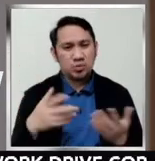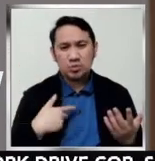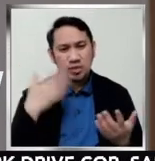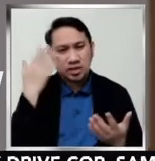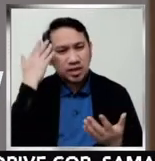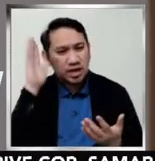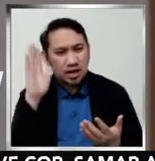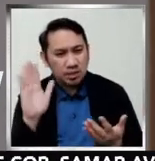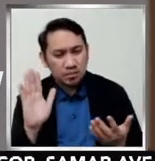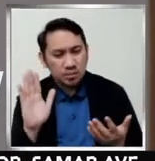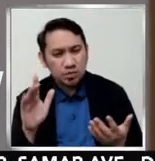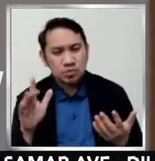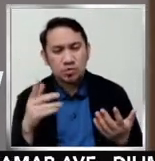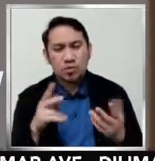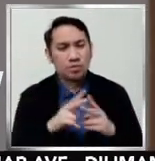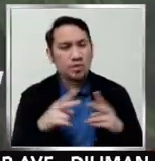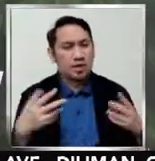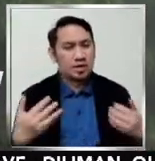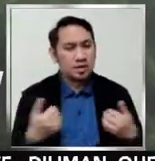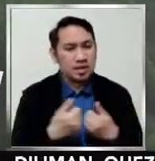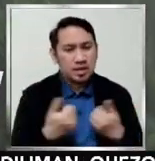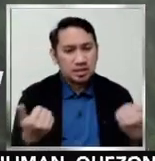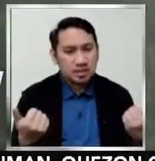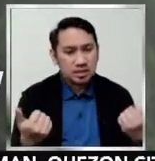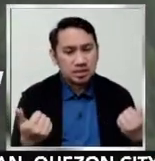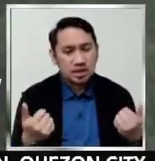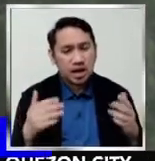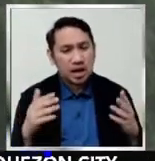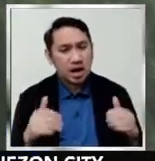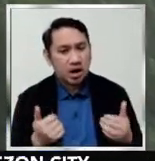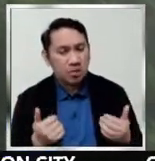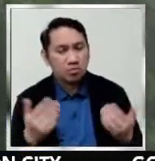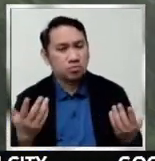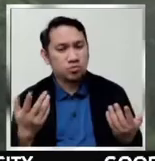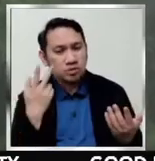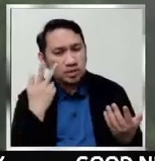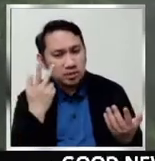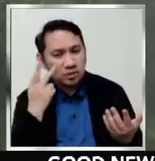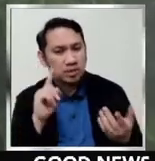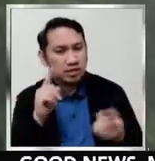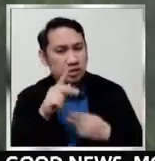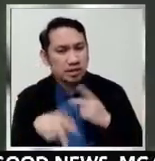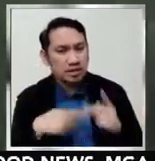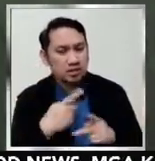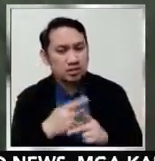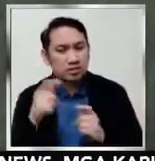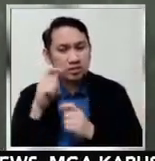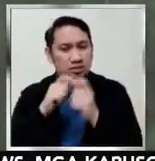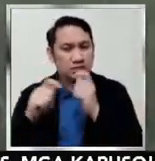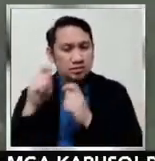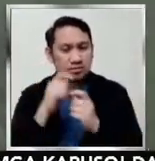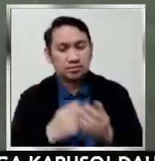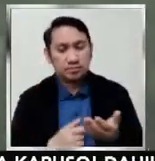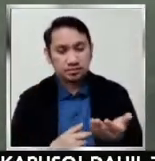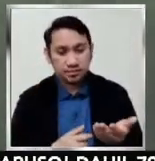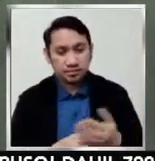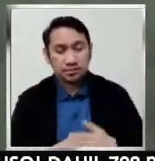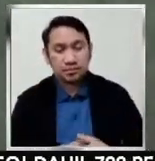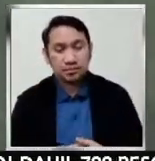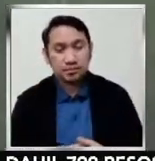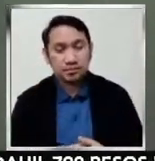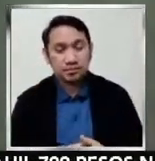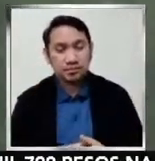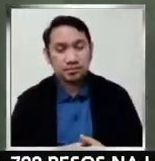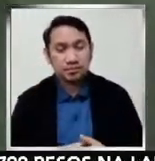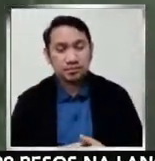napaka-challenging po sa atin to predict. Para sa GMA Integrated News, Mark Salazar, nakatutok